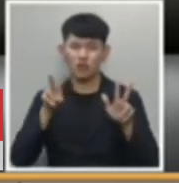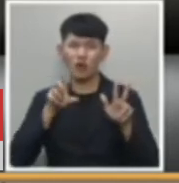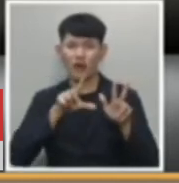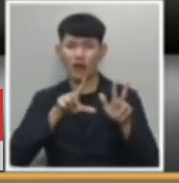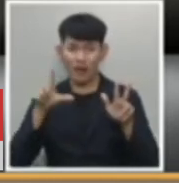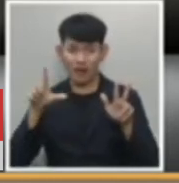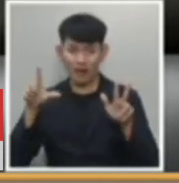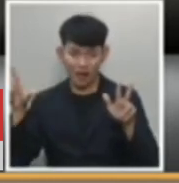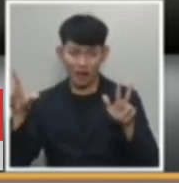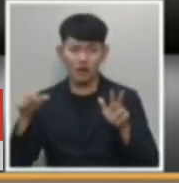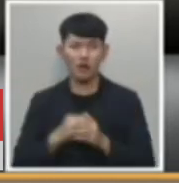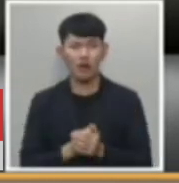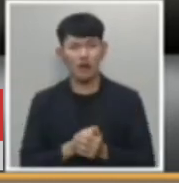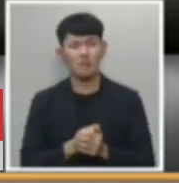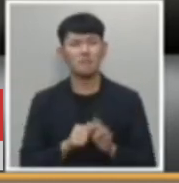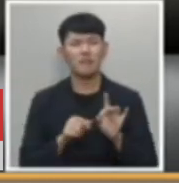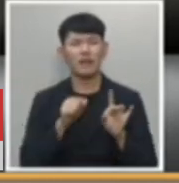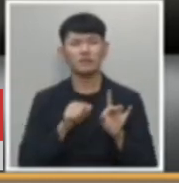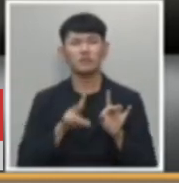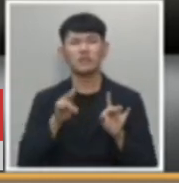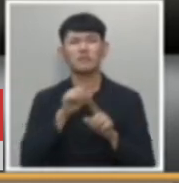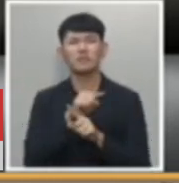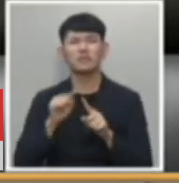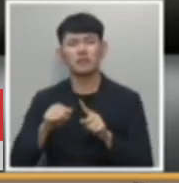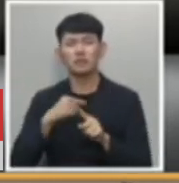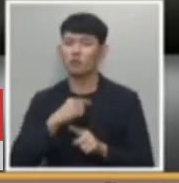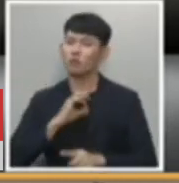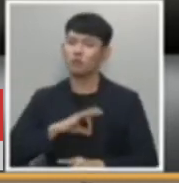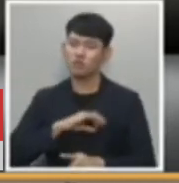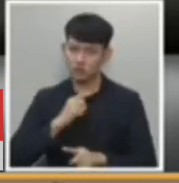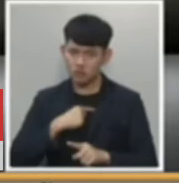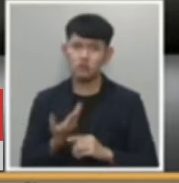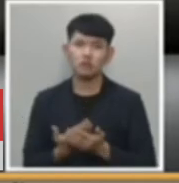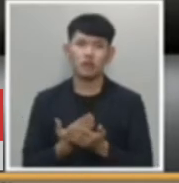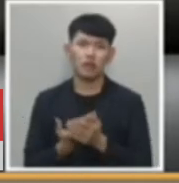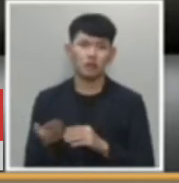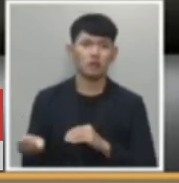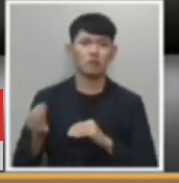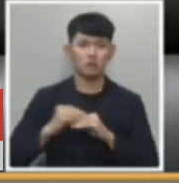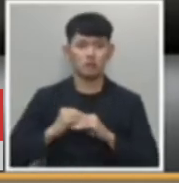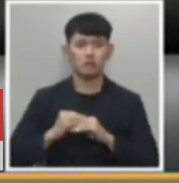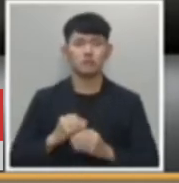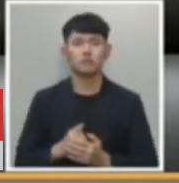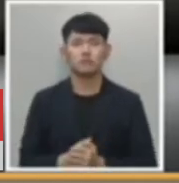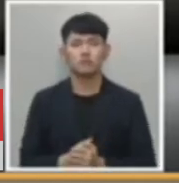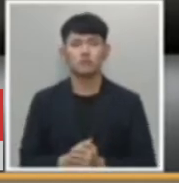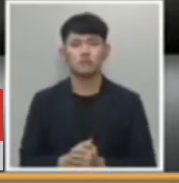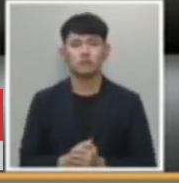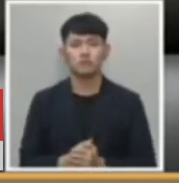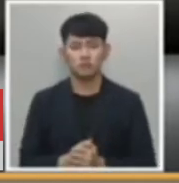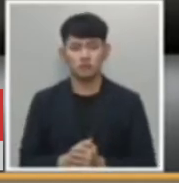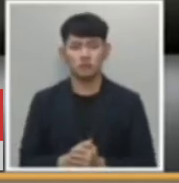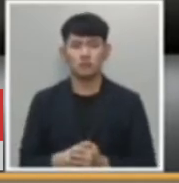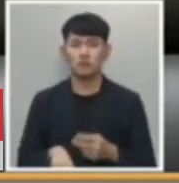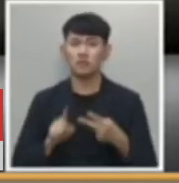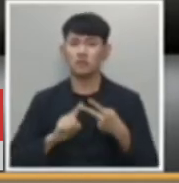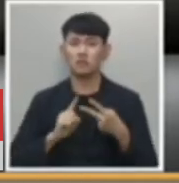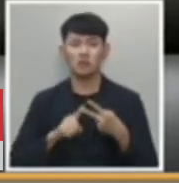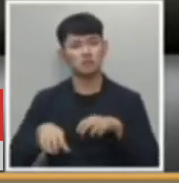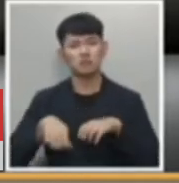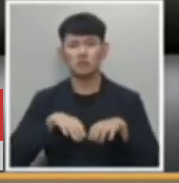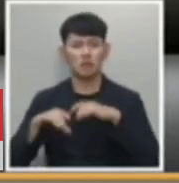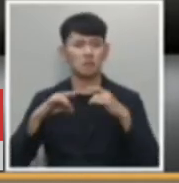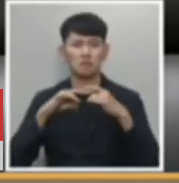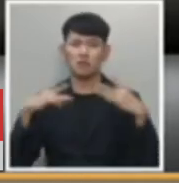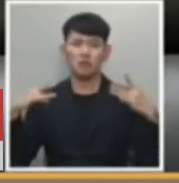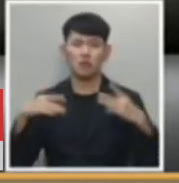คิดว่ารัฐบาลจะต้องเพิ่มงบประมาณตัวนี้ให้มากขึ้นนะครับอันที่2จัดงบไม่เหมาะสมไม่มีประสิทธิภาพนะครับมี3หัว